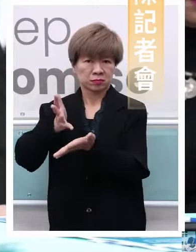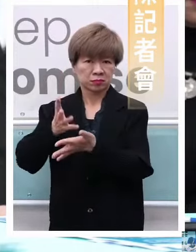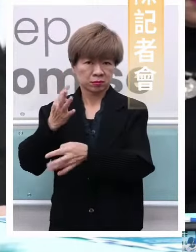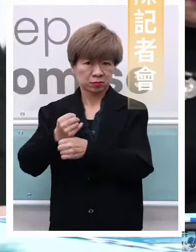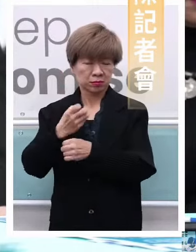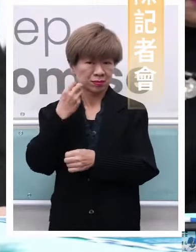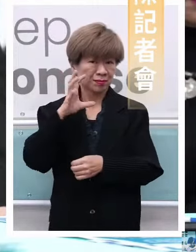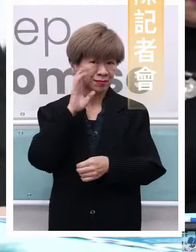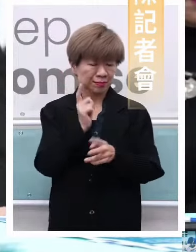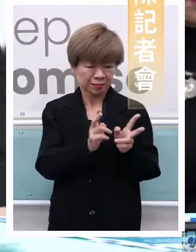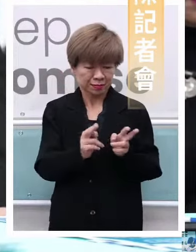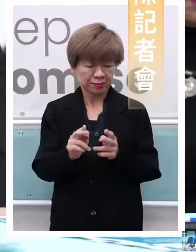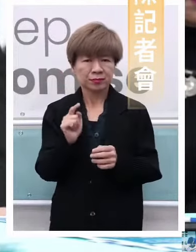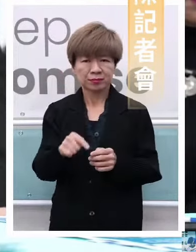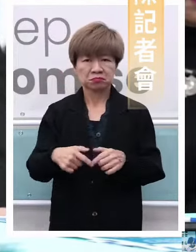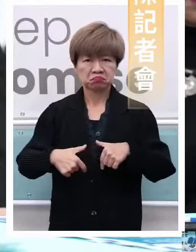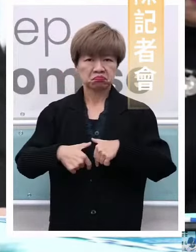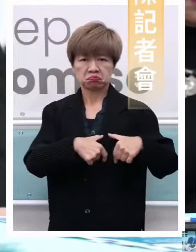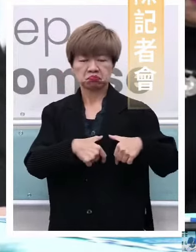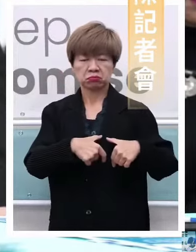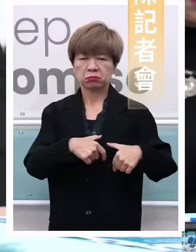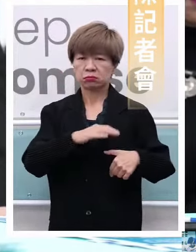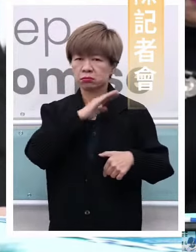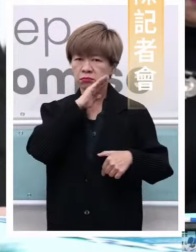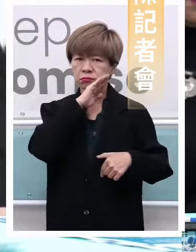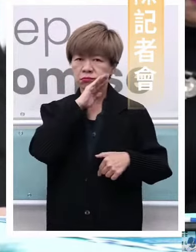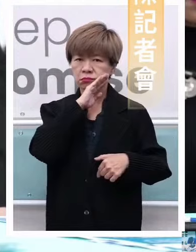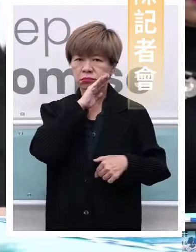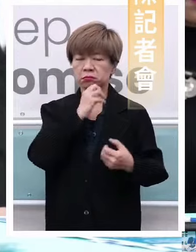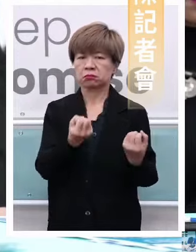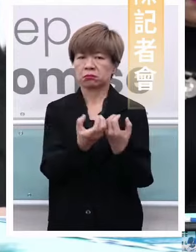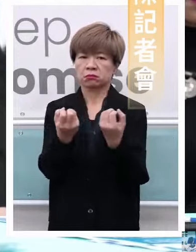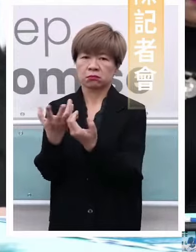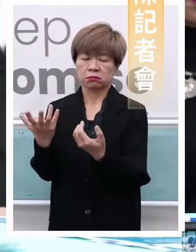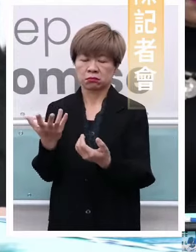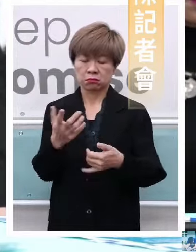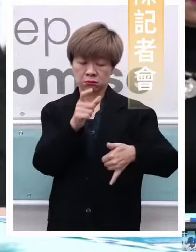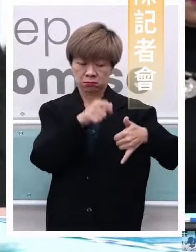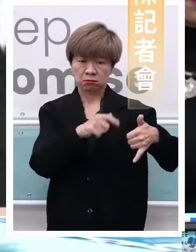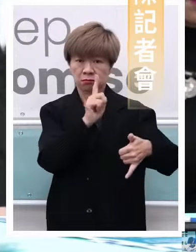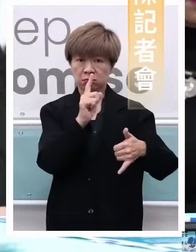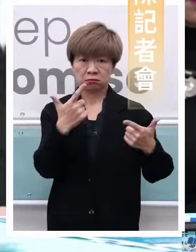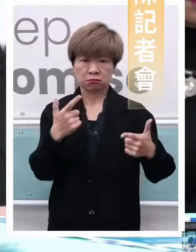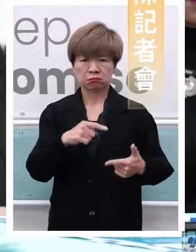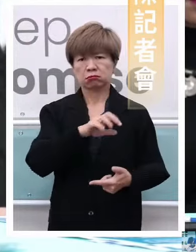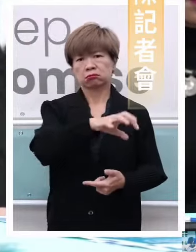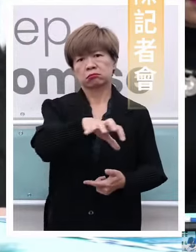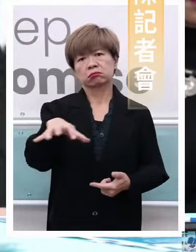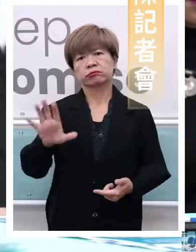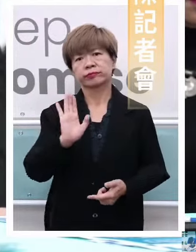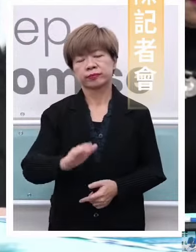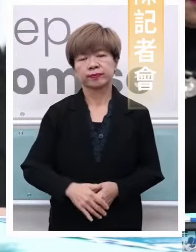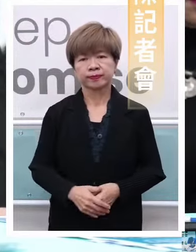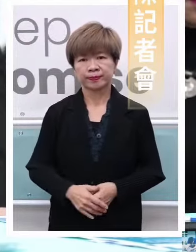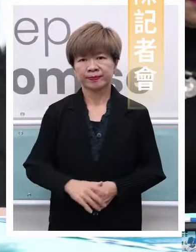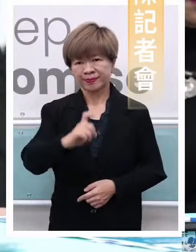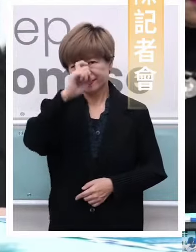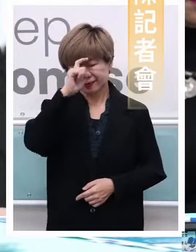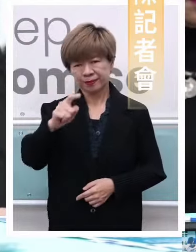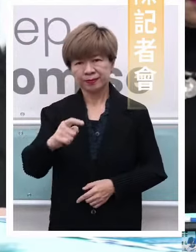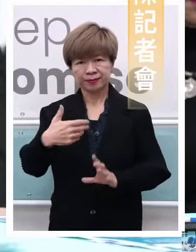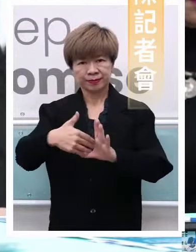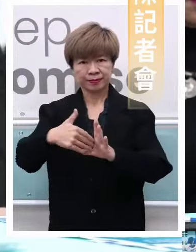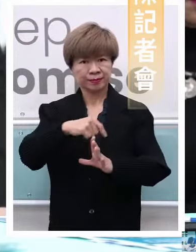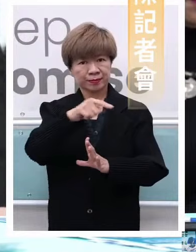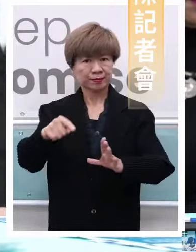新闻内容的剪取上头有明确的偏颇，这不只是个案的问题，这个是通案的问题。这件事情这是我们希望能够诉诸媒体